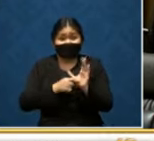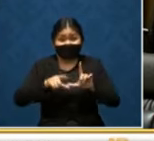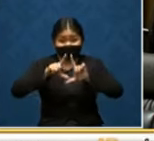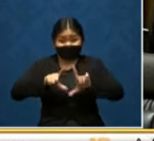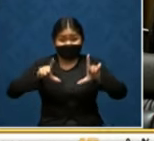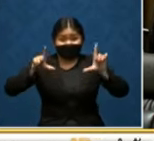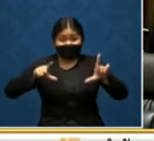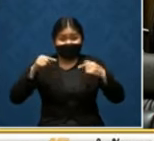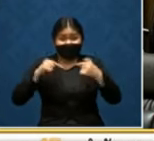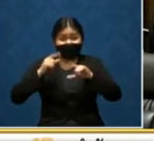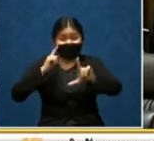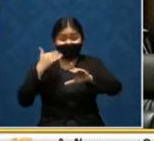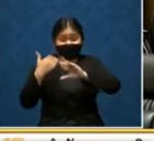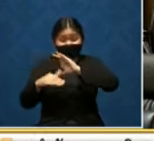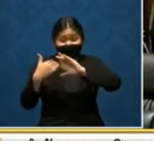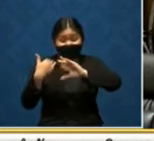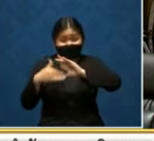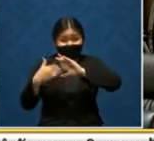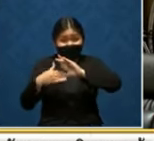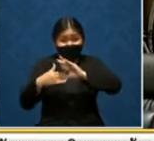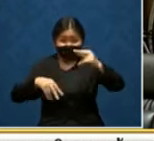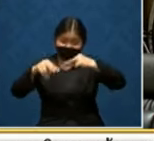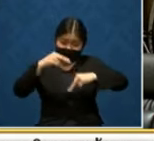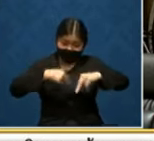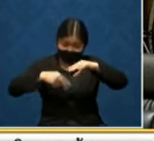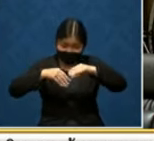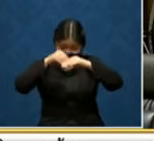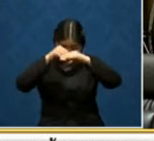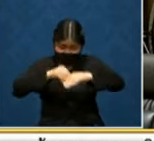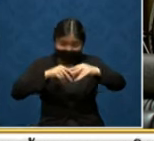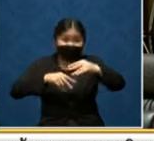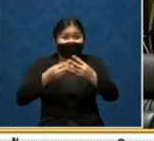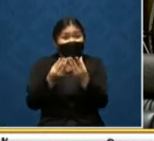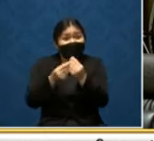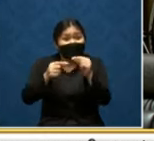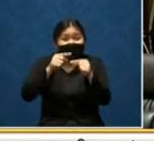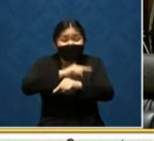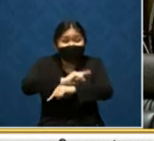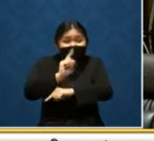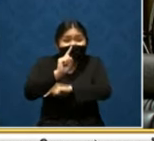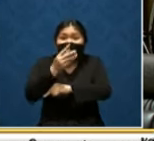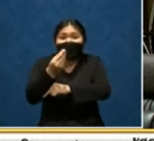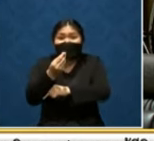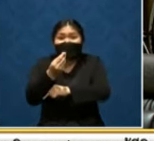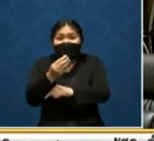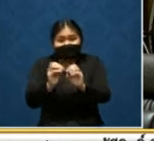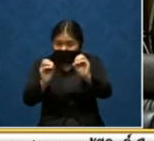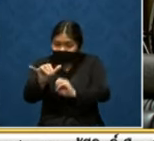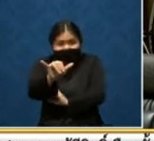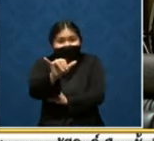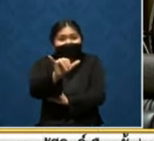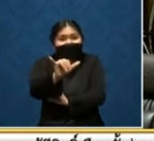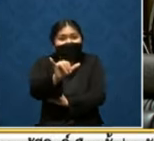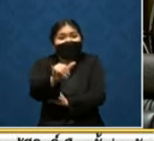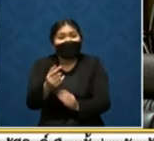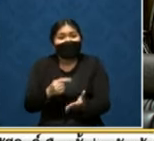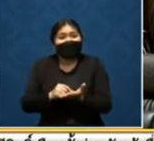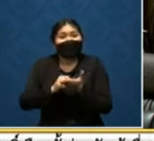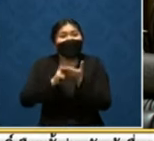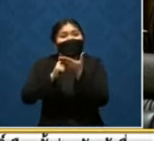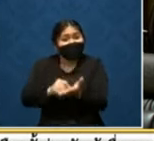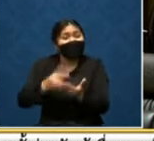ส่งไลน์เซ็นตรวจสอบภายในเลขวันที่ยังไม่ได้ลงวันที่ยังไม่ได้ลงเลขยังไม่ได้รันอันนี้ส่งถึงมือ